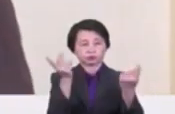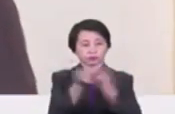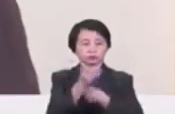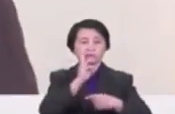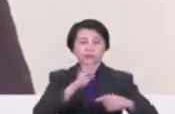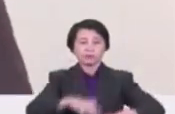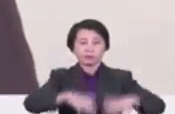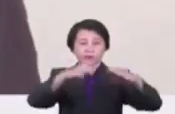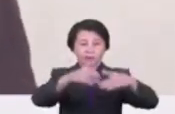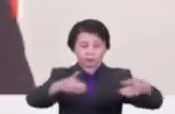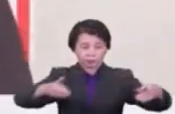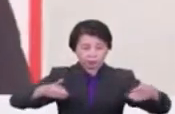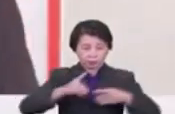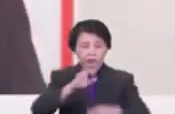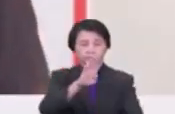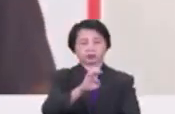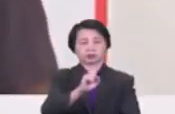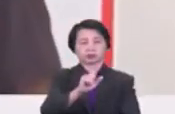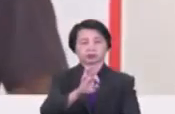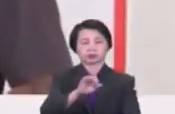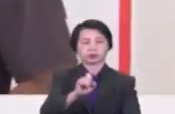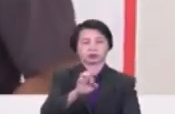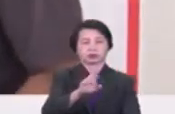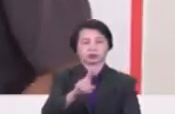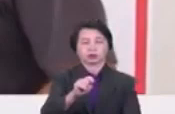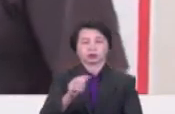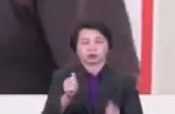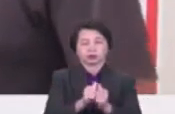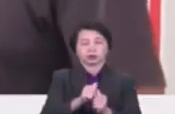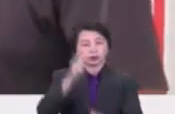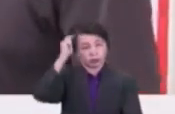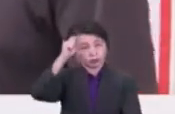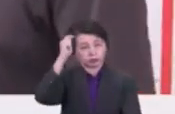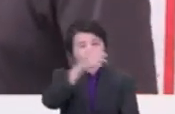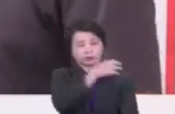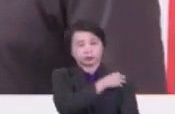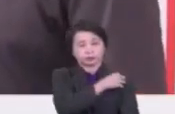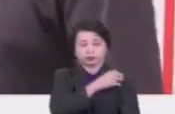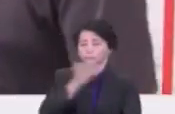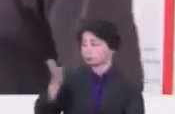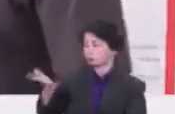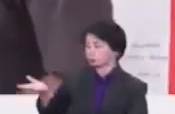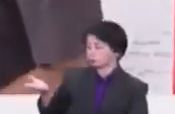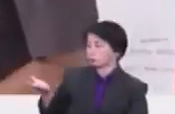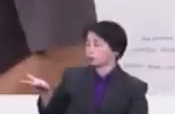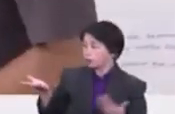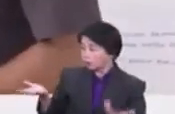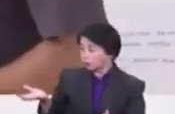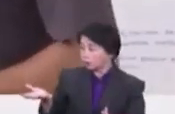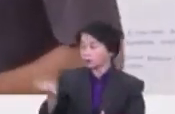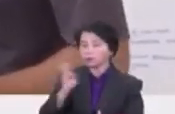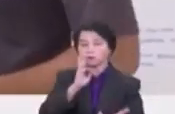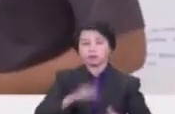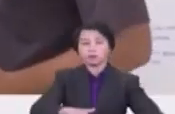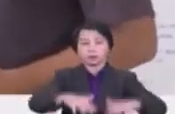daerah Beaufort, kita bersama dengan Tuan Pegawai Daerah Beaufort, Encik Muhammad Nazri. Situasi terkini Tuan, banjir di